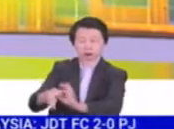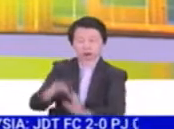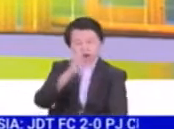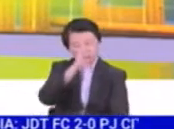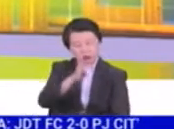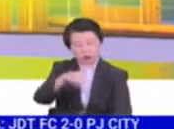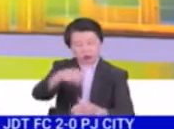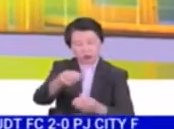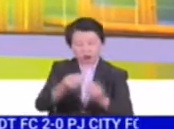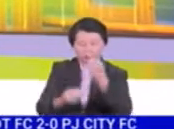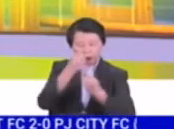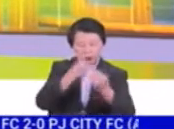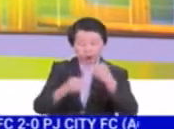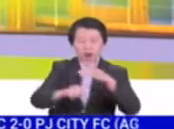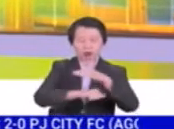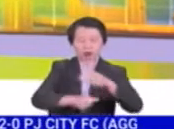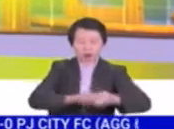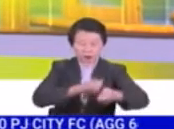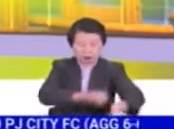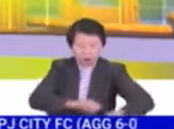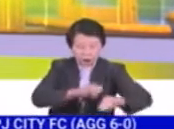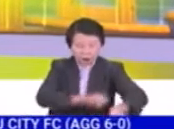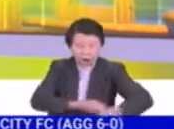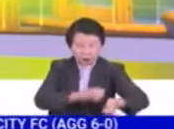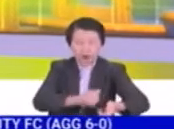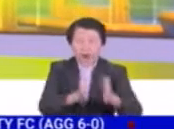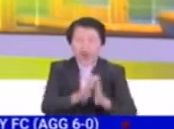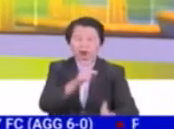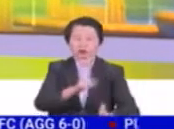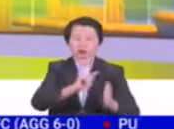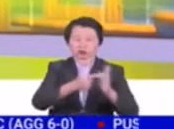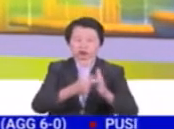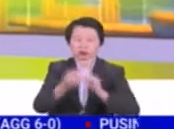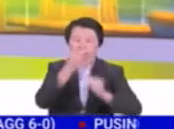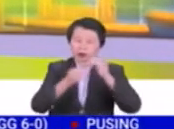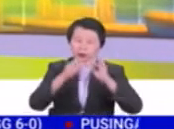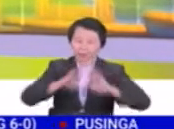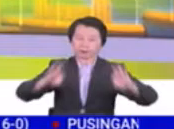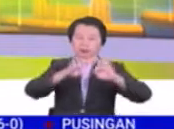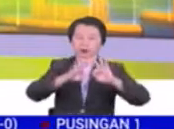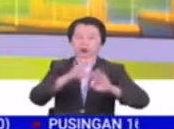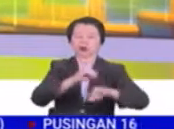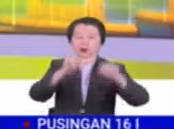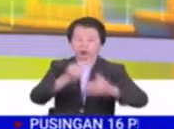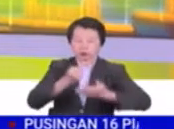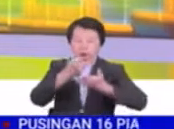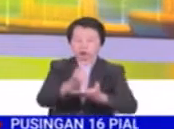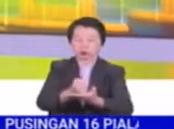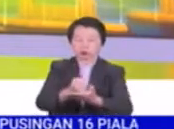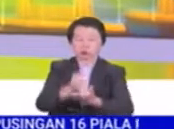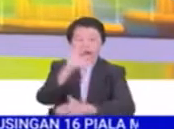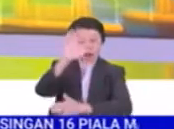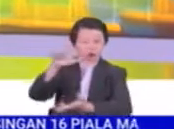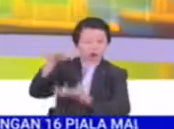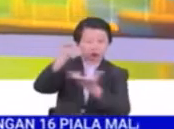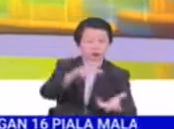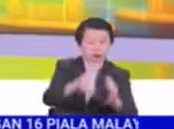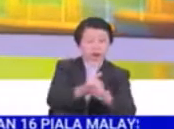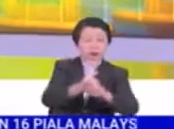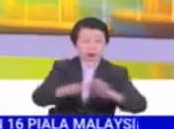memfokus pengeluaran makanan berasaskan pertanian yang menjadi sumber makanan utama sekaligus dapat membantu jaminan sekuriti